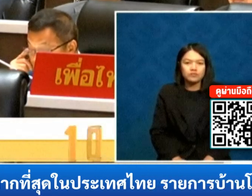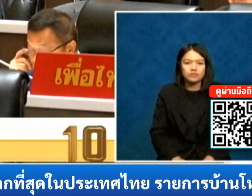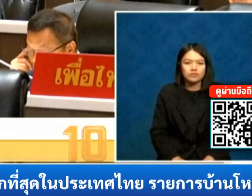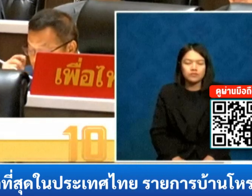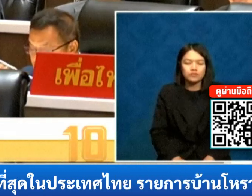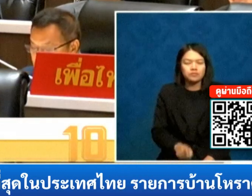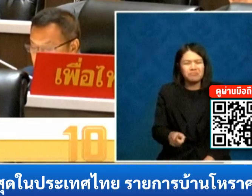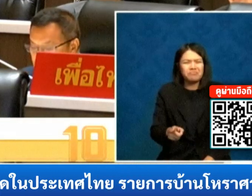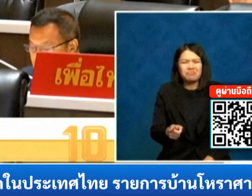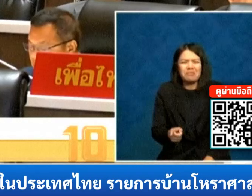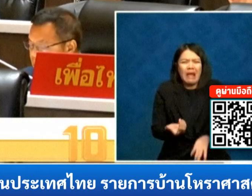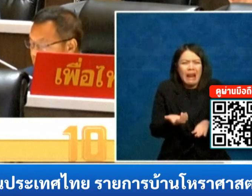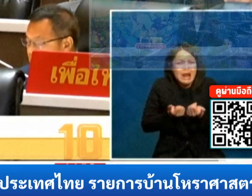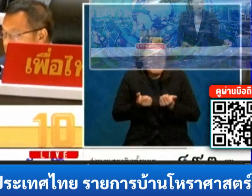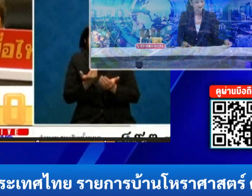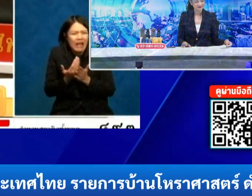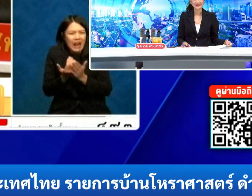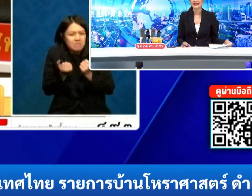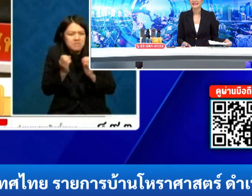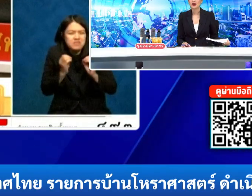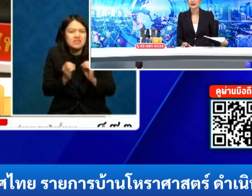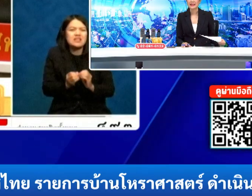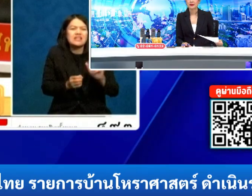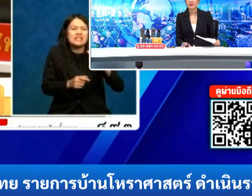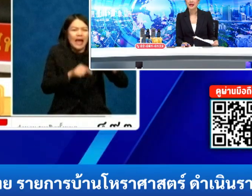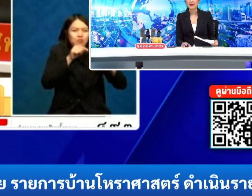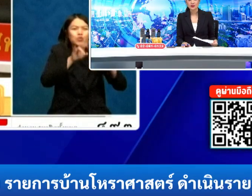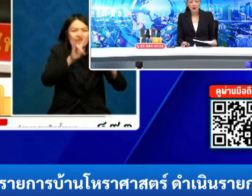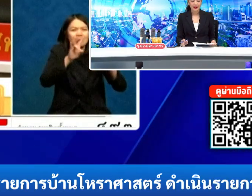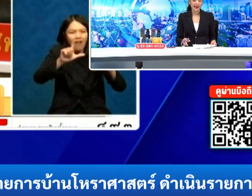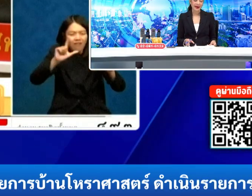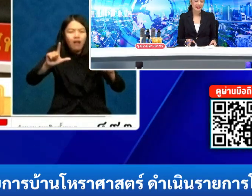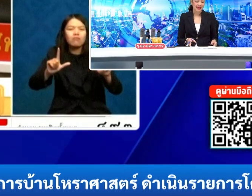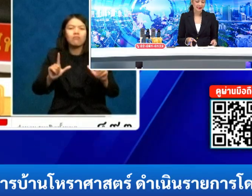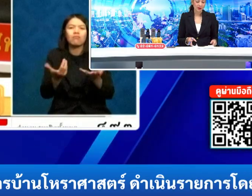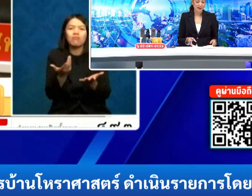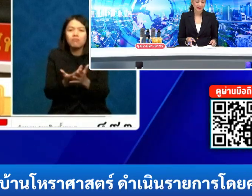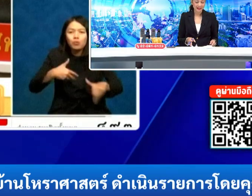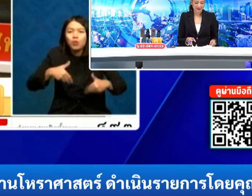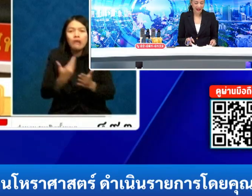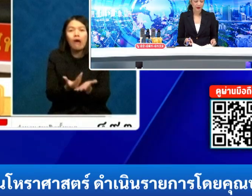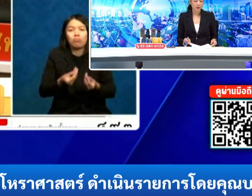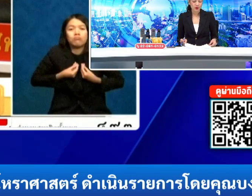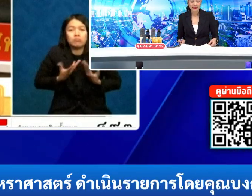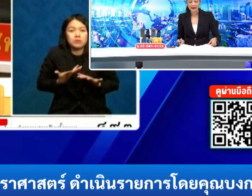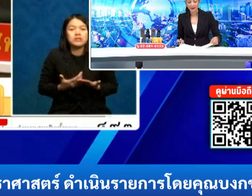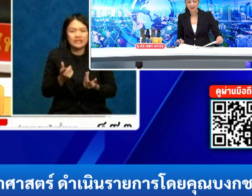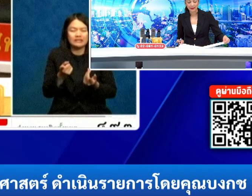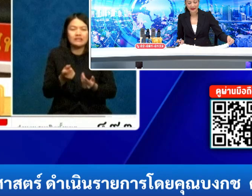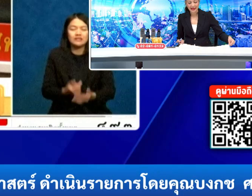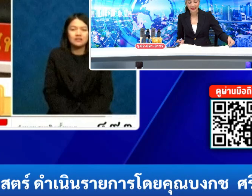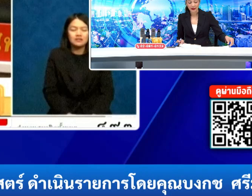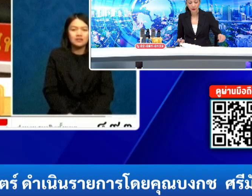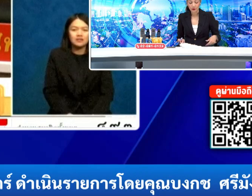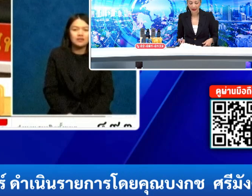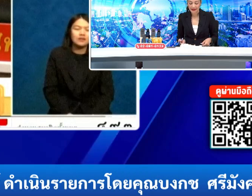ขาไม่ได้อะไรเลยนะครับที่เรามาเถียงกันอยู่ นี่ก็เป็นการอภิปรายบางส่วนนะคะเนื้อหาใจความสำคัญนะที่คุณผู้ชมได้ติดตามกันแบบ